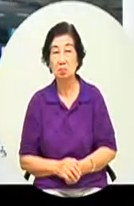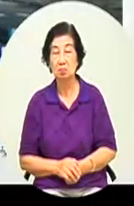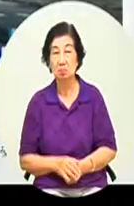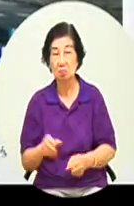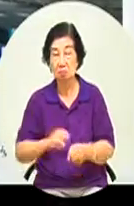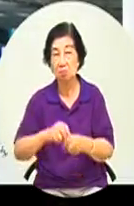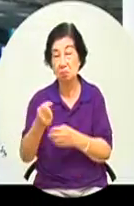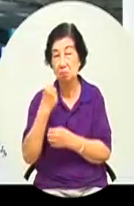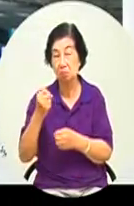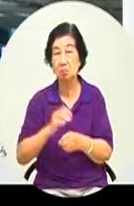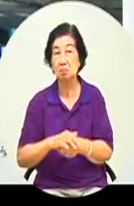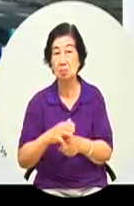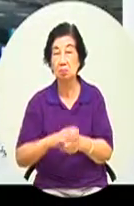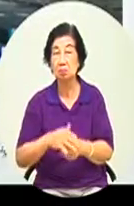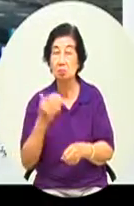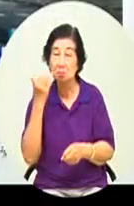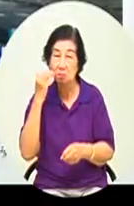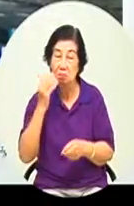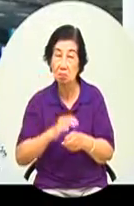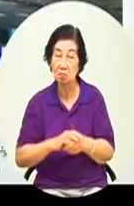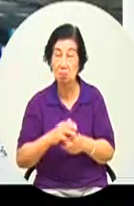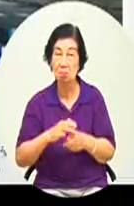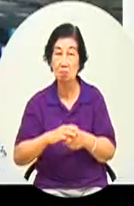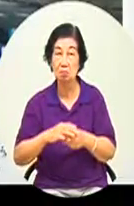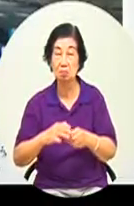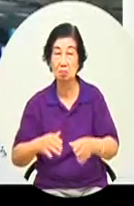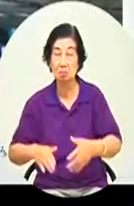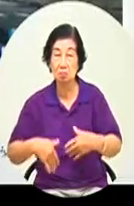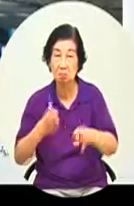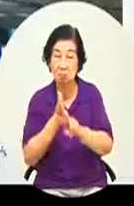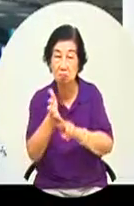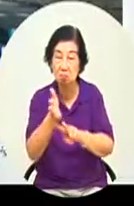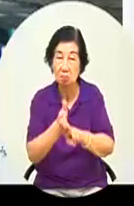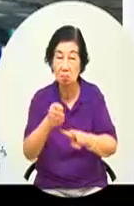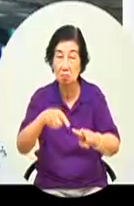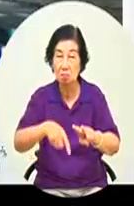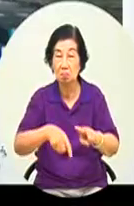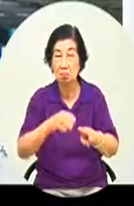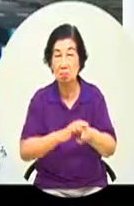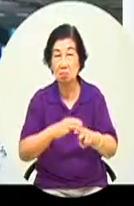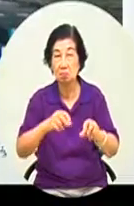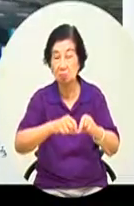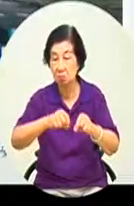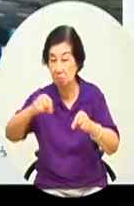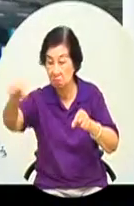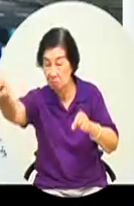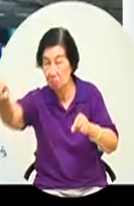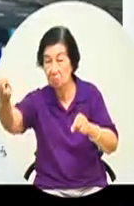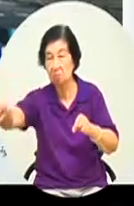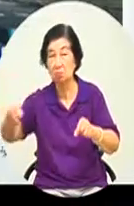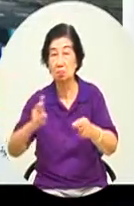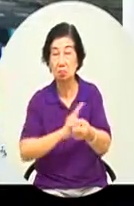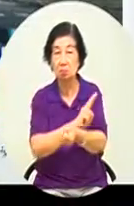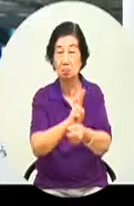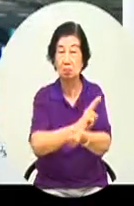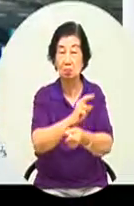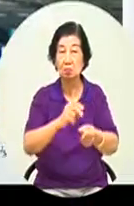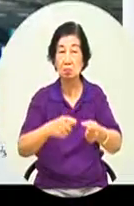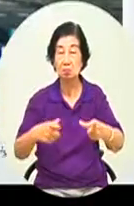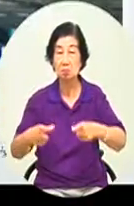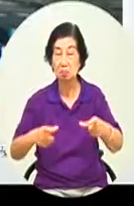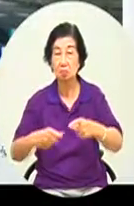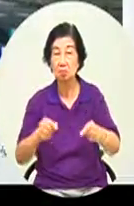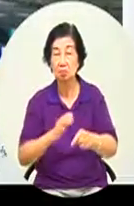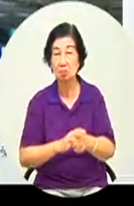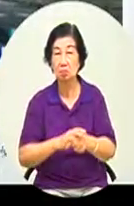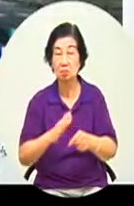伸到林园，唯有。就是用高架捷运来疏解，而且林园地区跟